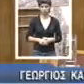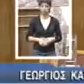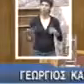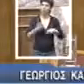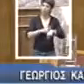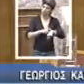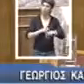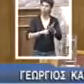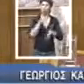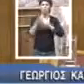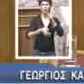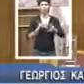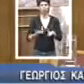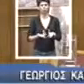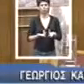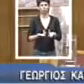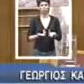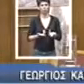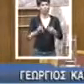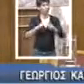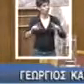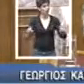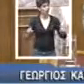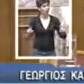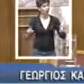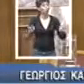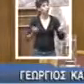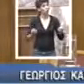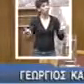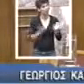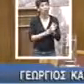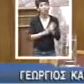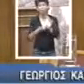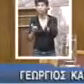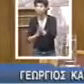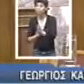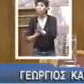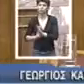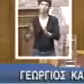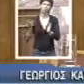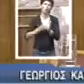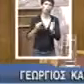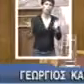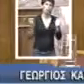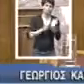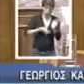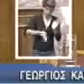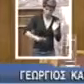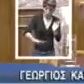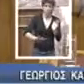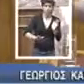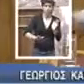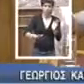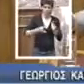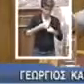Κάποια στιγμή πρέπει να μιλήσουμε για πράγματα τα οποία έχουν γίνει απαγορευτικά. Απαγορεύσαμε στο παιδί να έχει